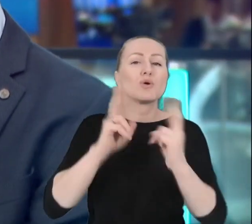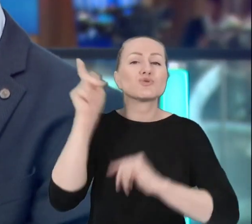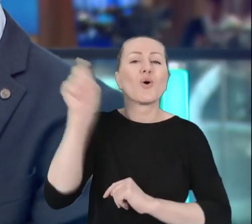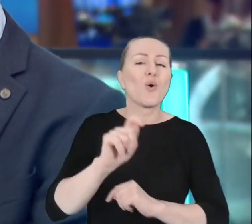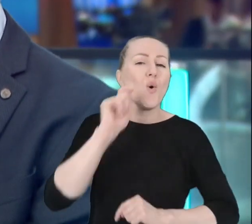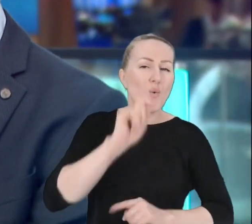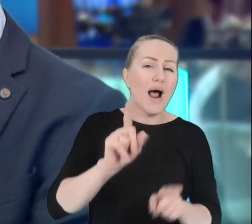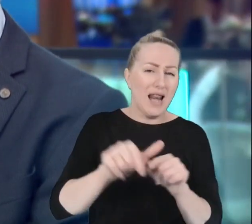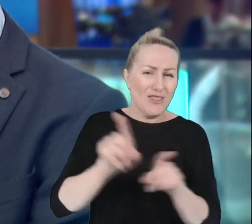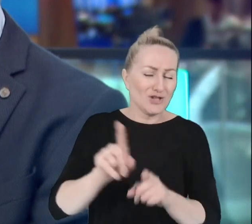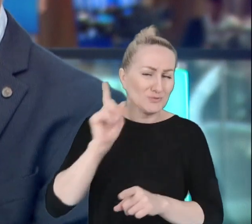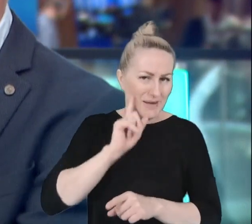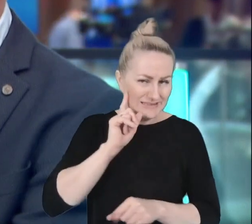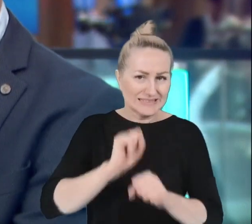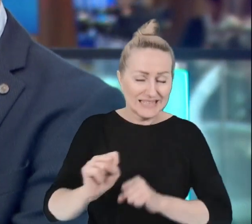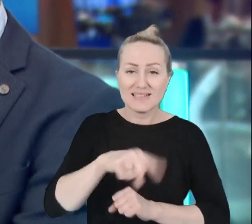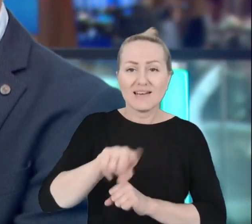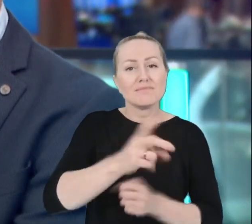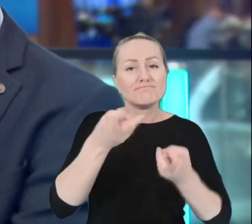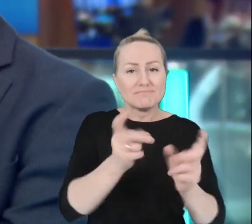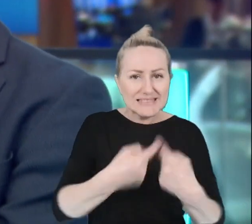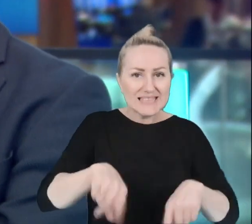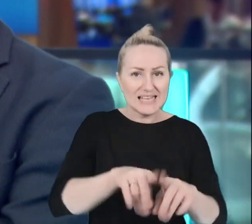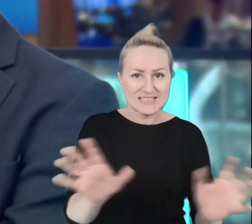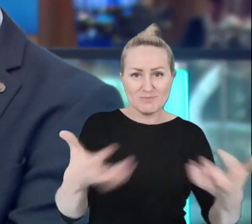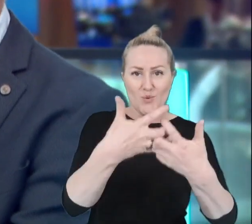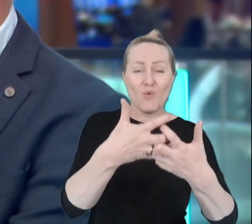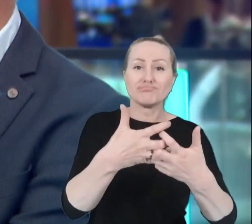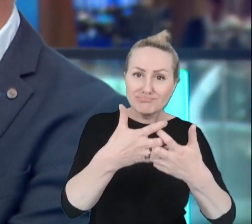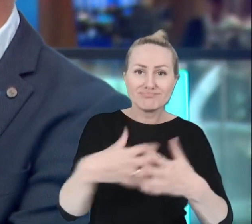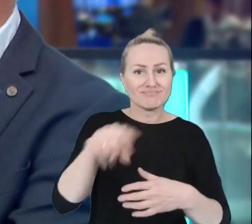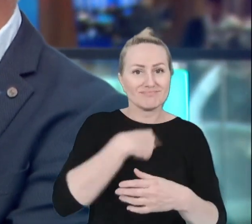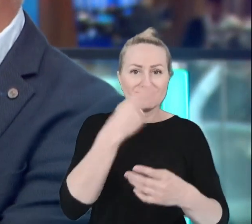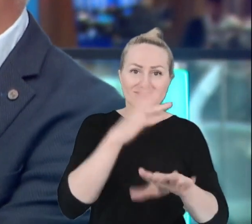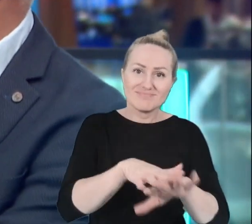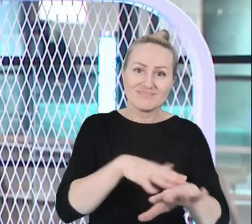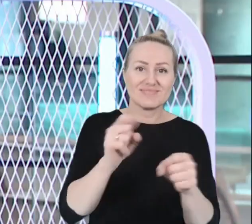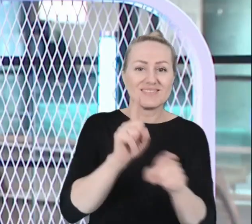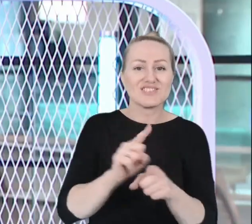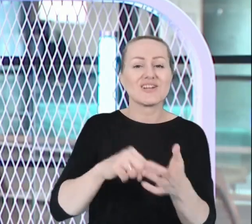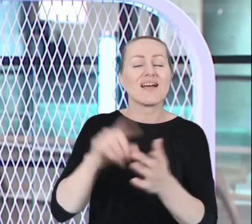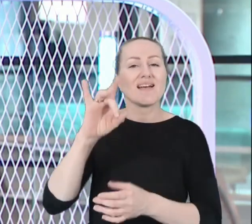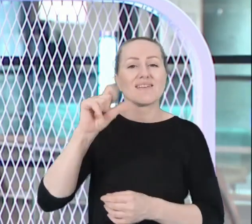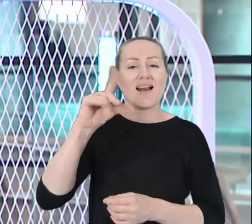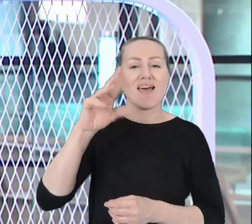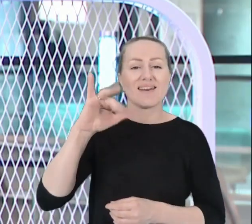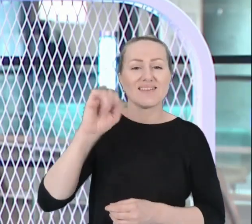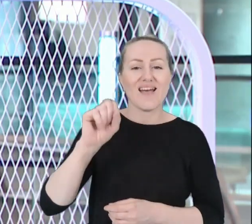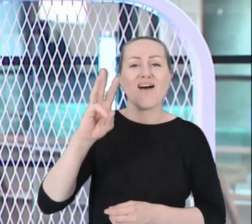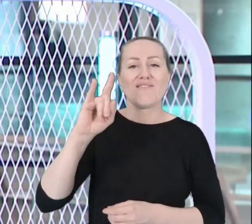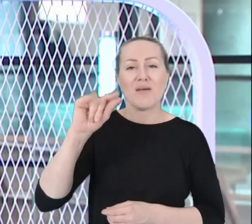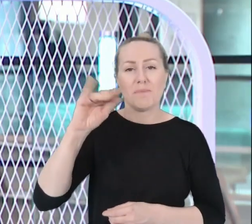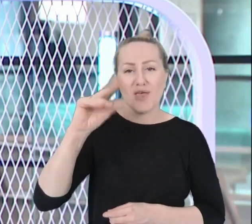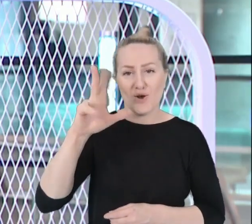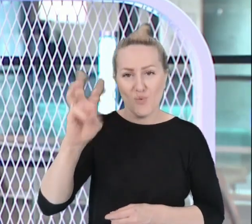one stworzyły zespół. I jakoś to bardzo podziwiam. Tak samo Galeria Wypieków. To jest jakiś mój ulubiony sklep ze względu na to,